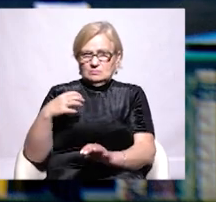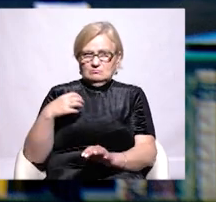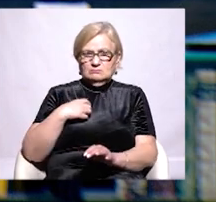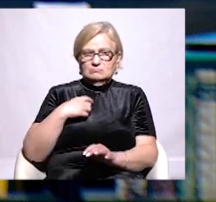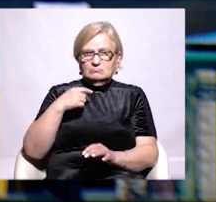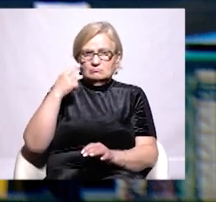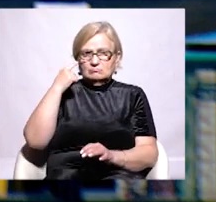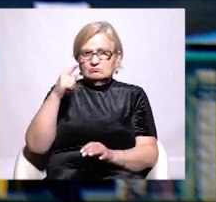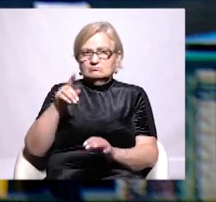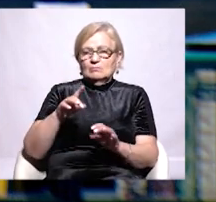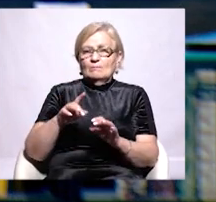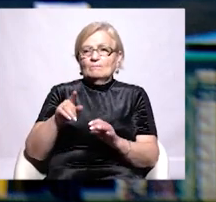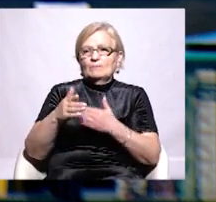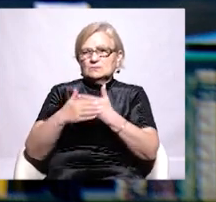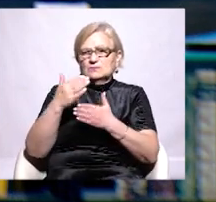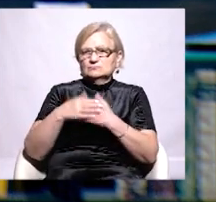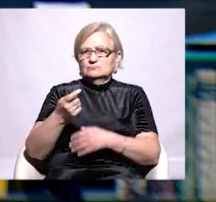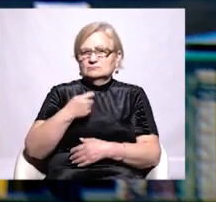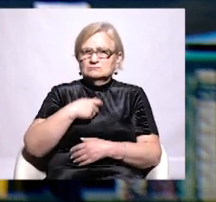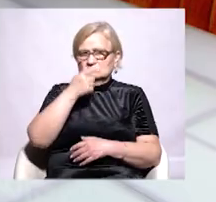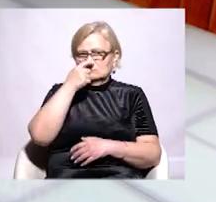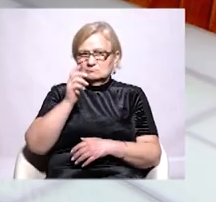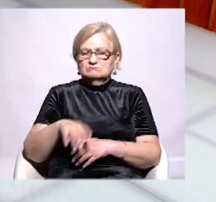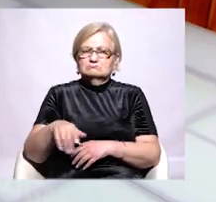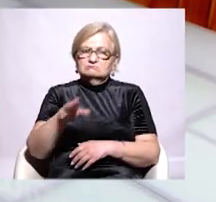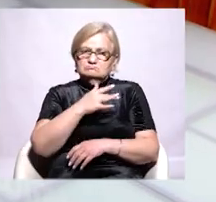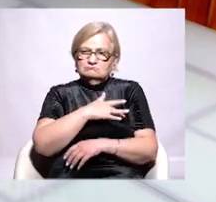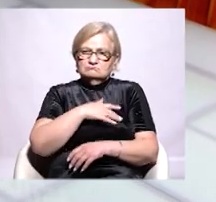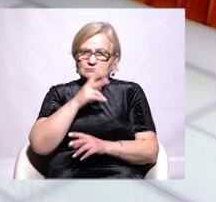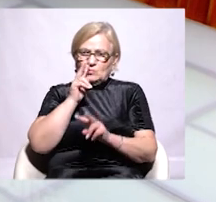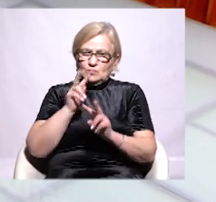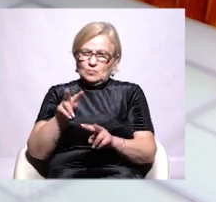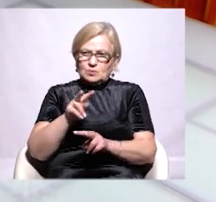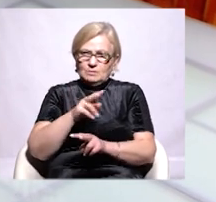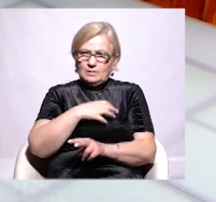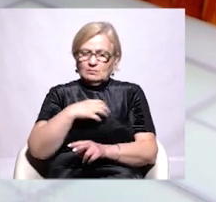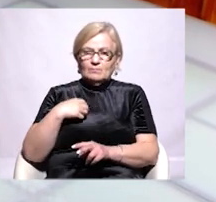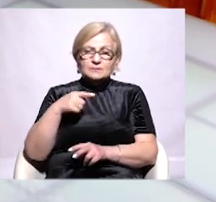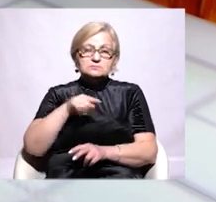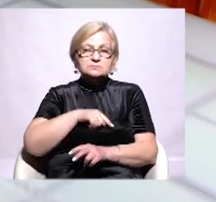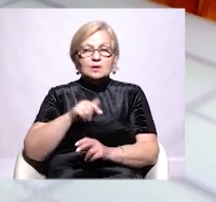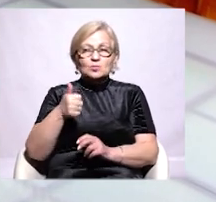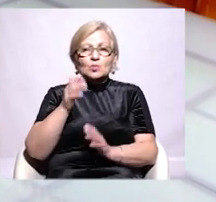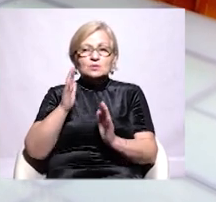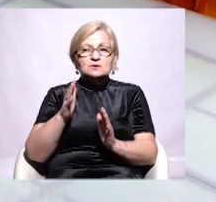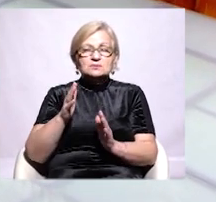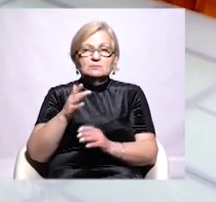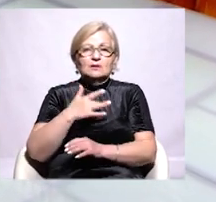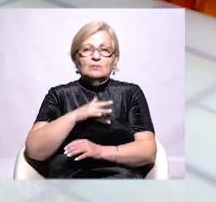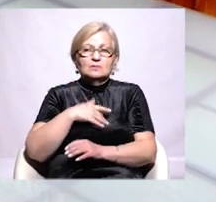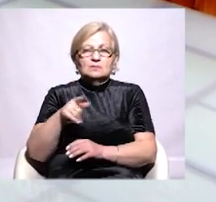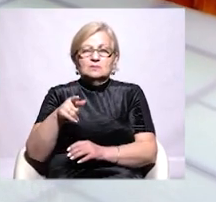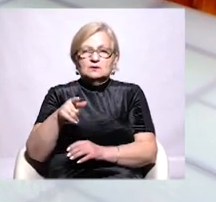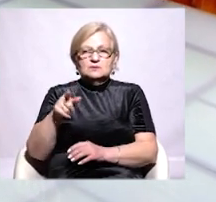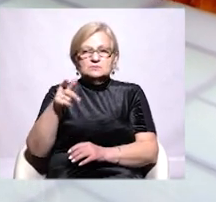ის იმსახურებს მეფისგან სასჯელს. სხვა ვეზირებიც აკვირდებიან მეფის რეაქციას, როგორ მოიქცევა მეფე